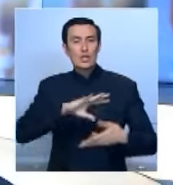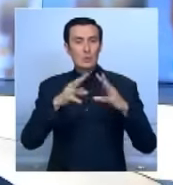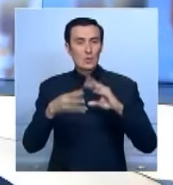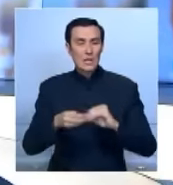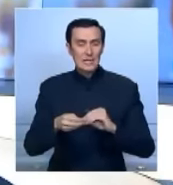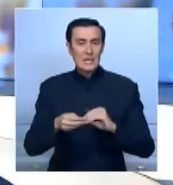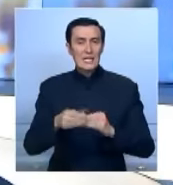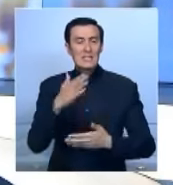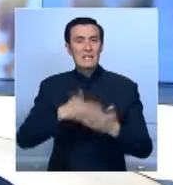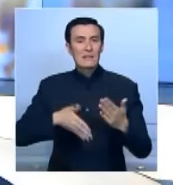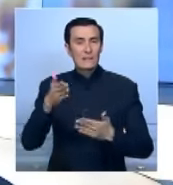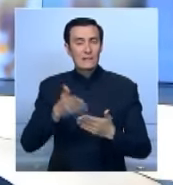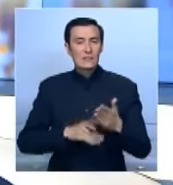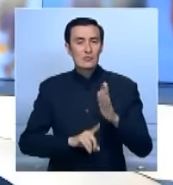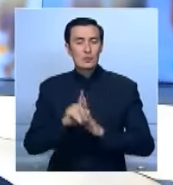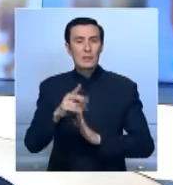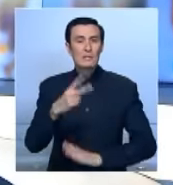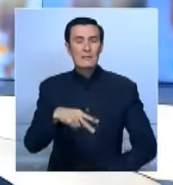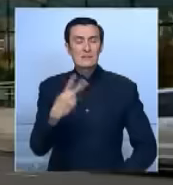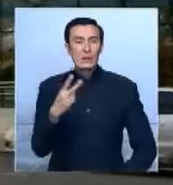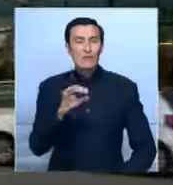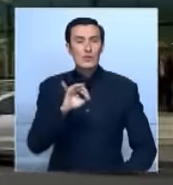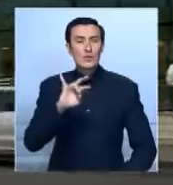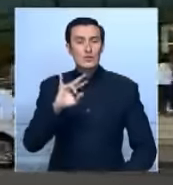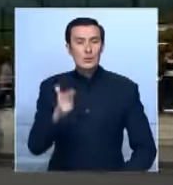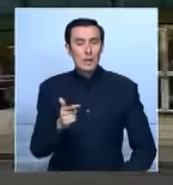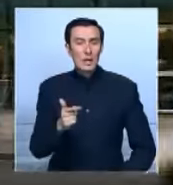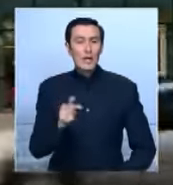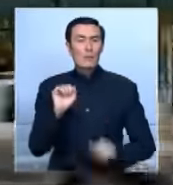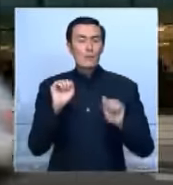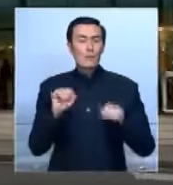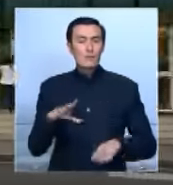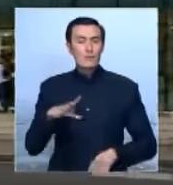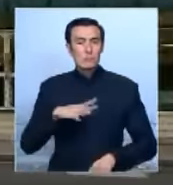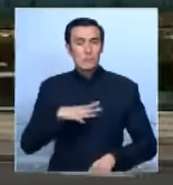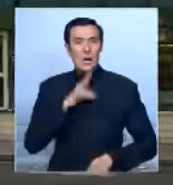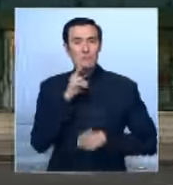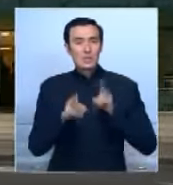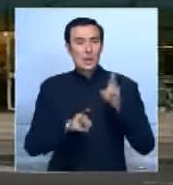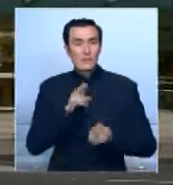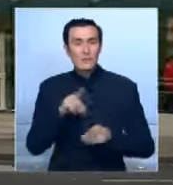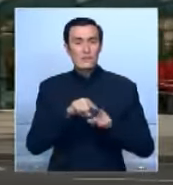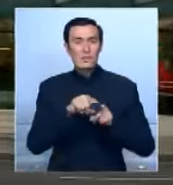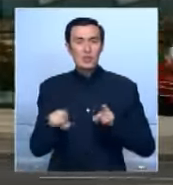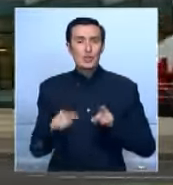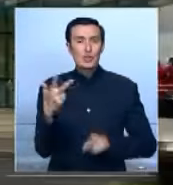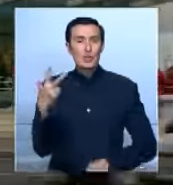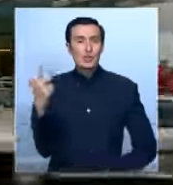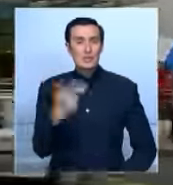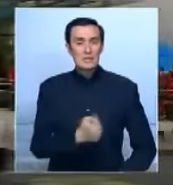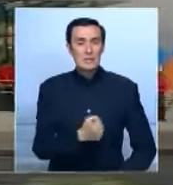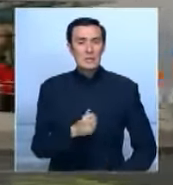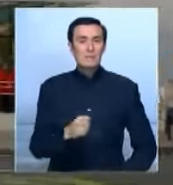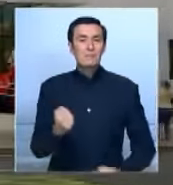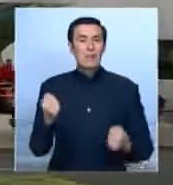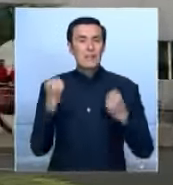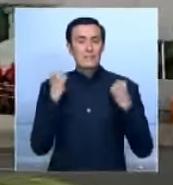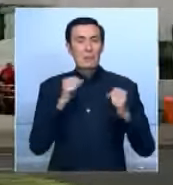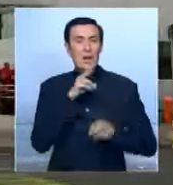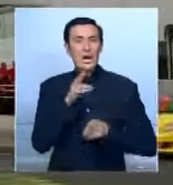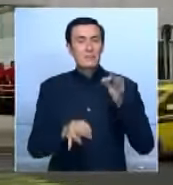результаты. Дисквалификация вступила в силу 22 июня. Она может быть обжалована в течение 3 недель в